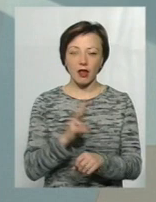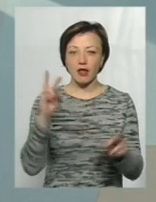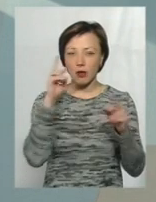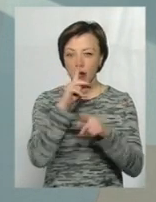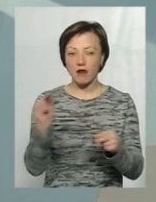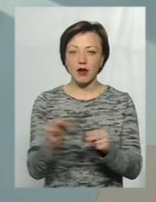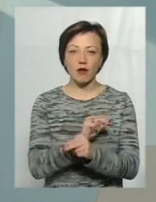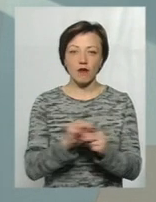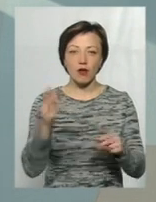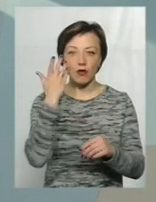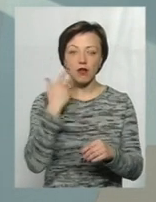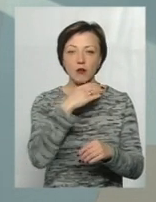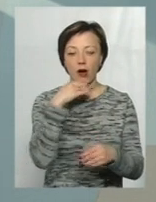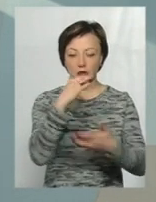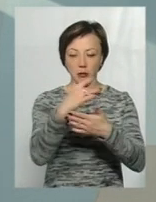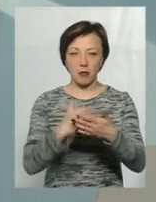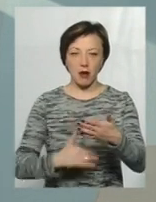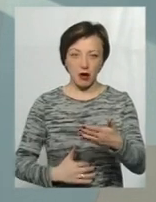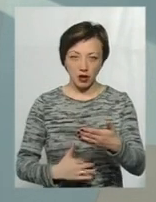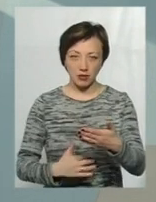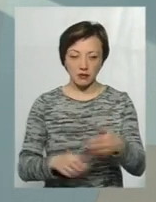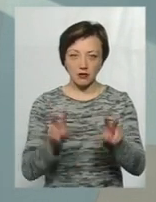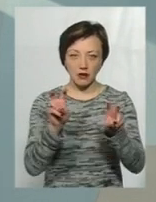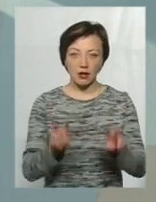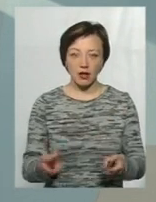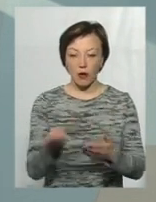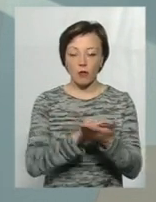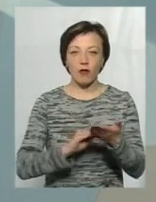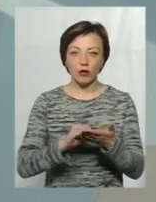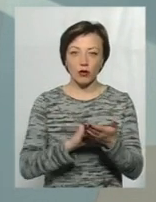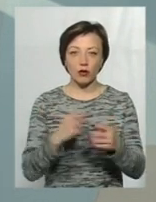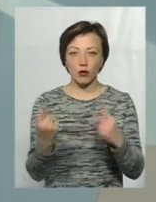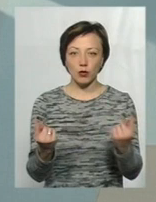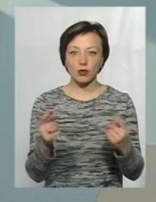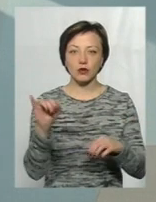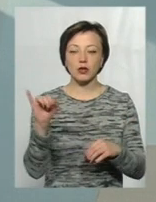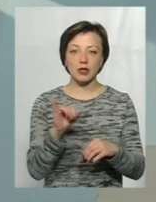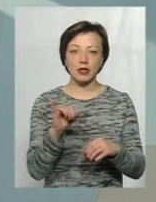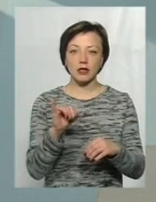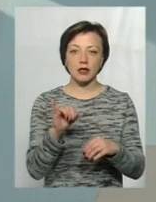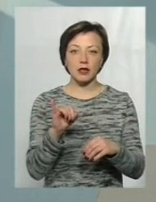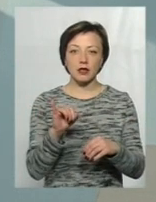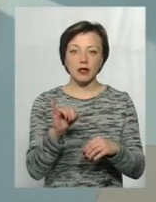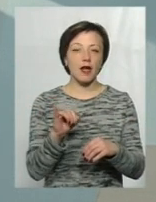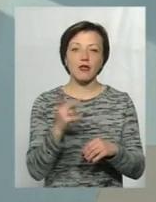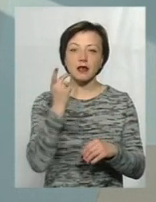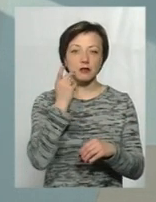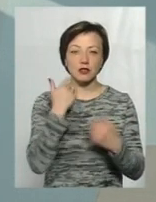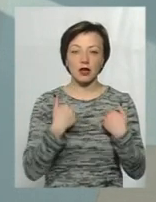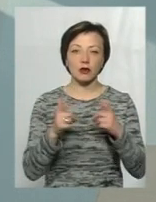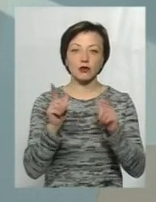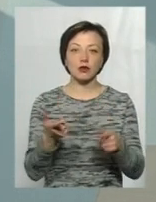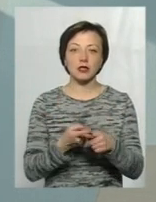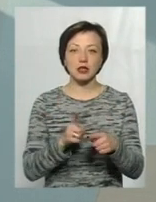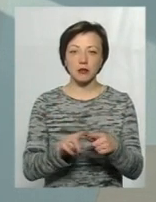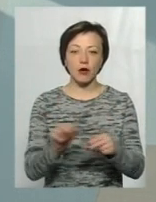некоректним лікуванням, коли багато препаратів, які дублюють один одного, і не завжди я згодна з тим